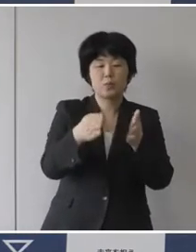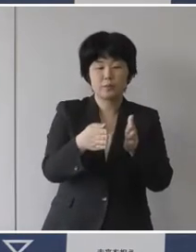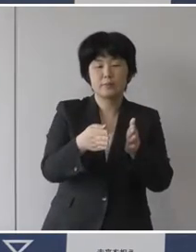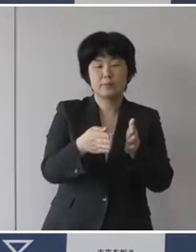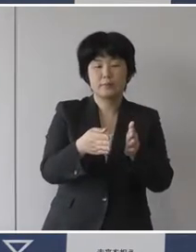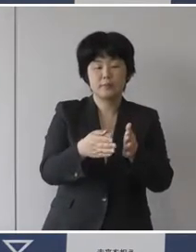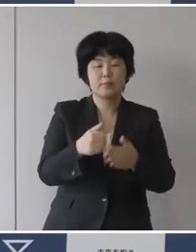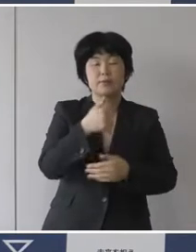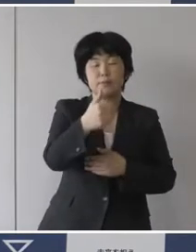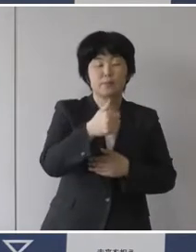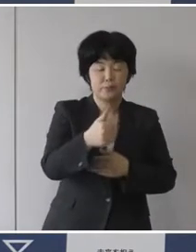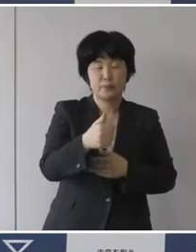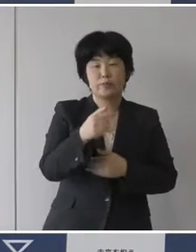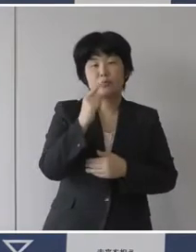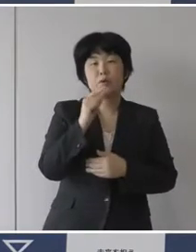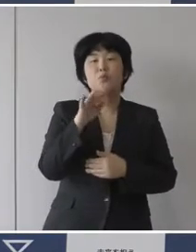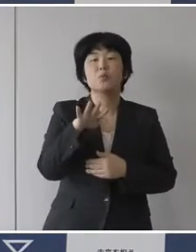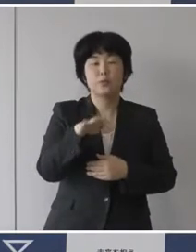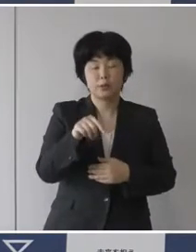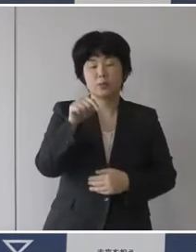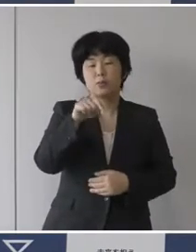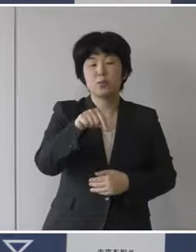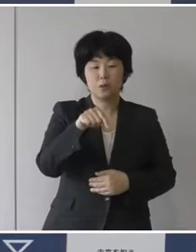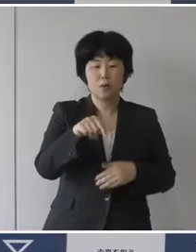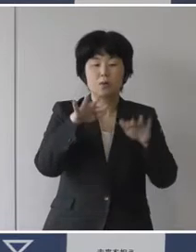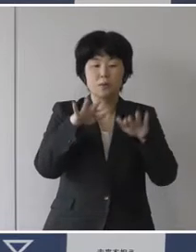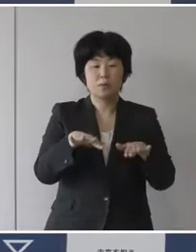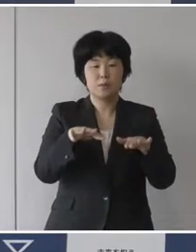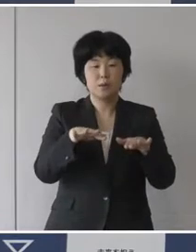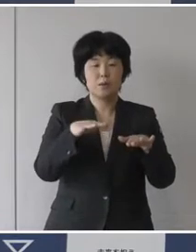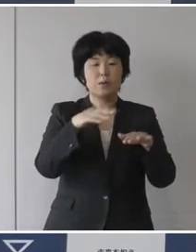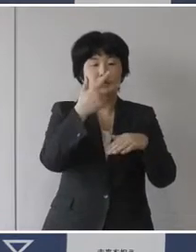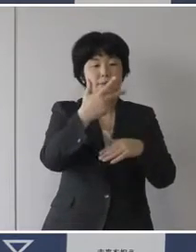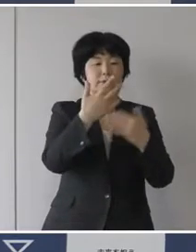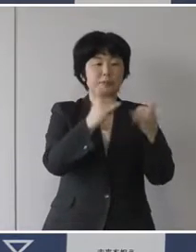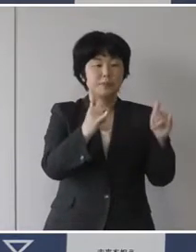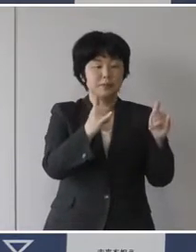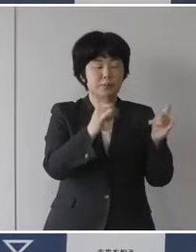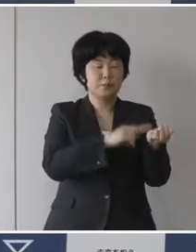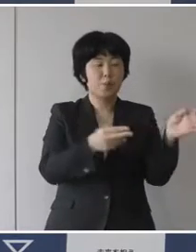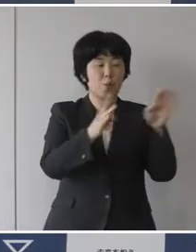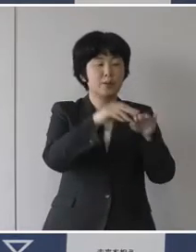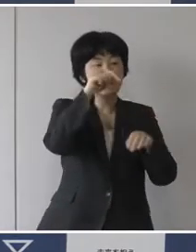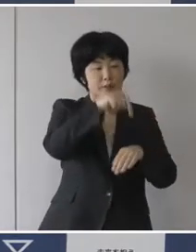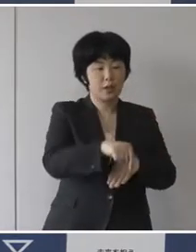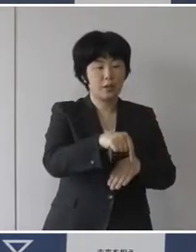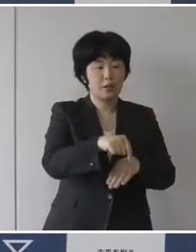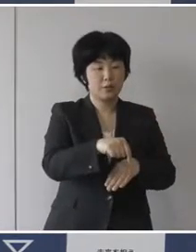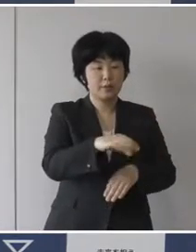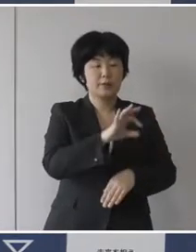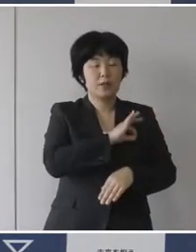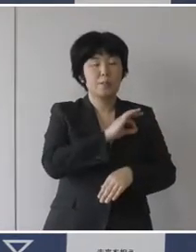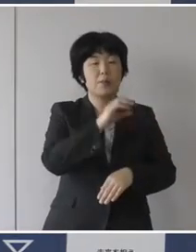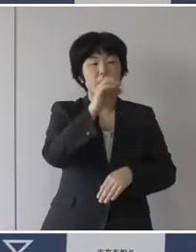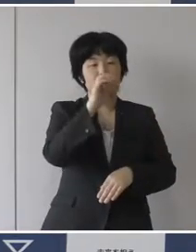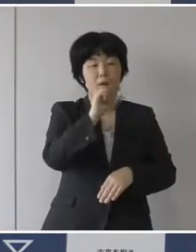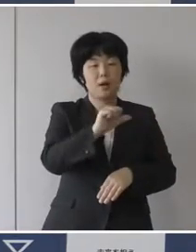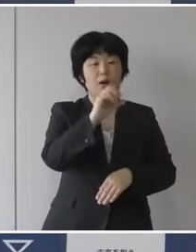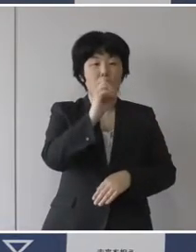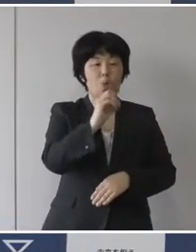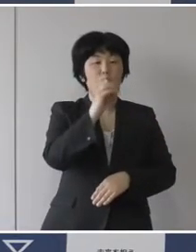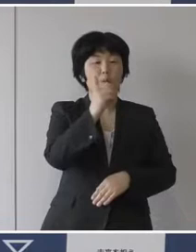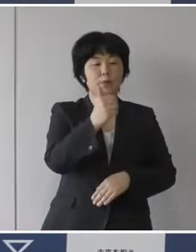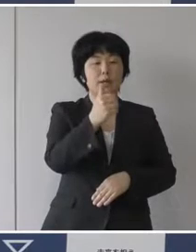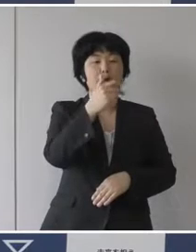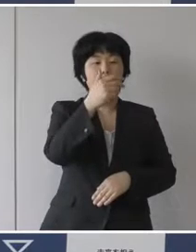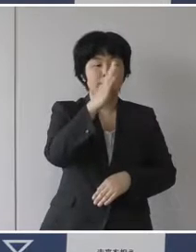市民病院の中の青竹、これが院内保育所ですけれども、それから小児科子ども園